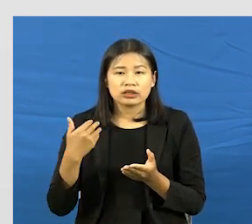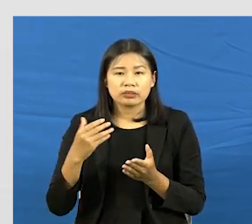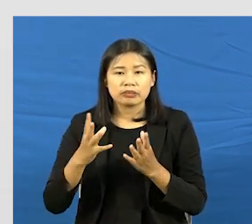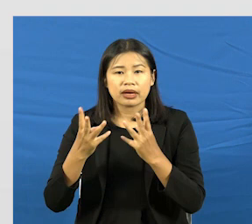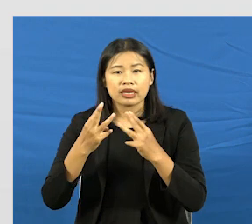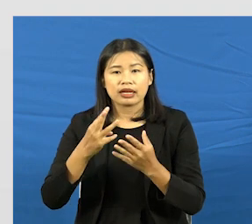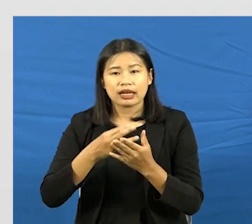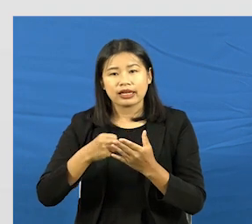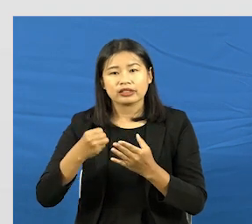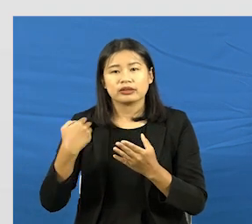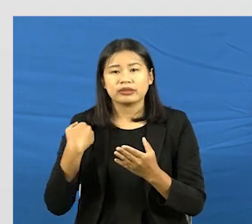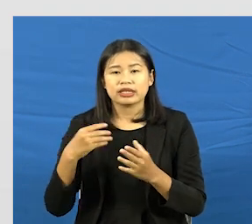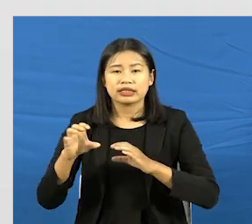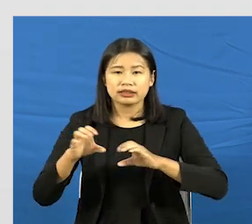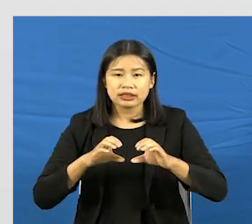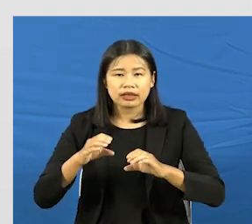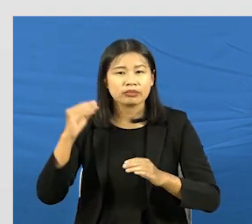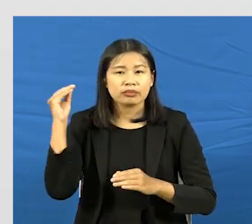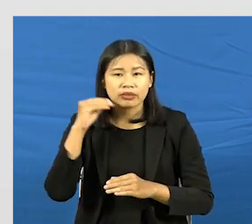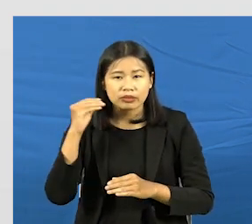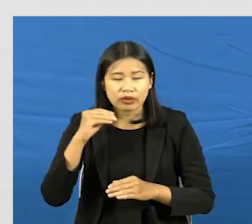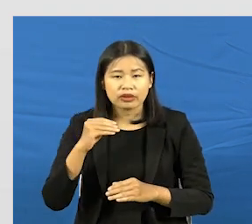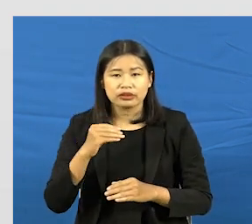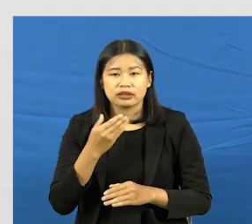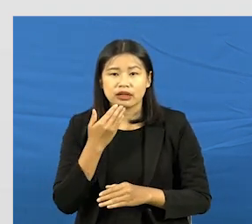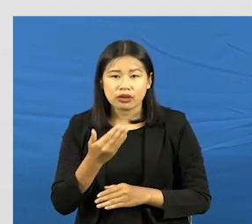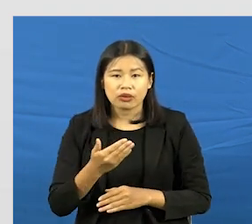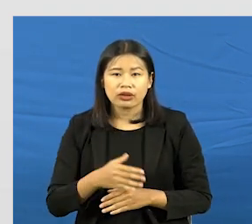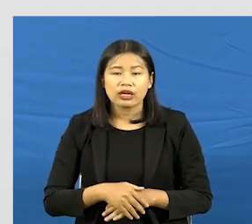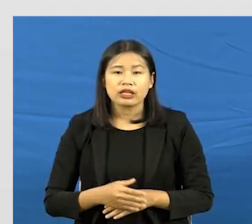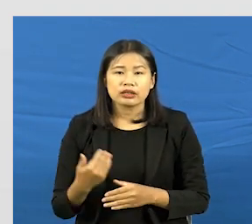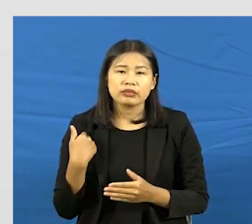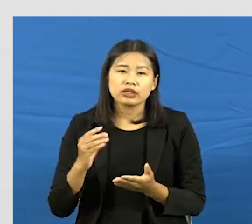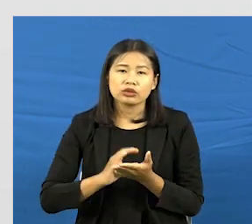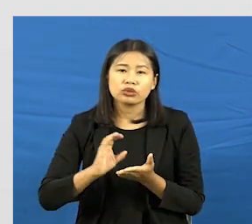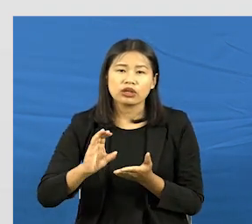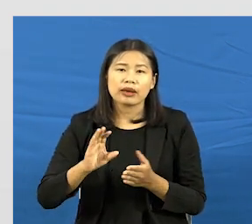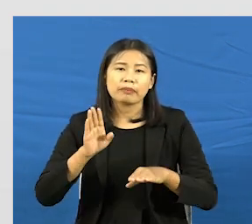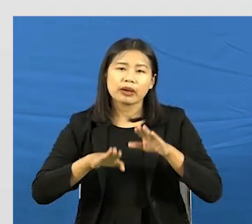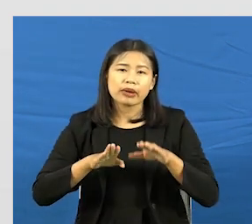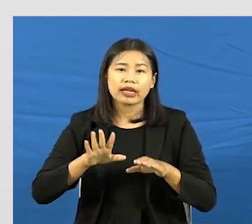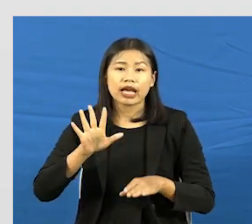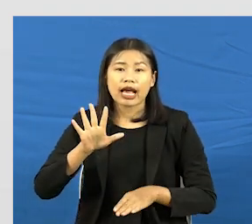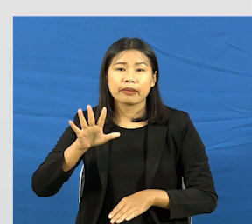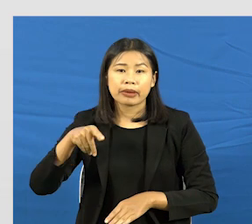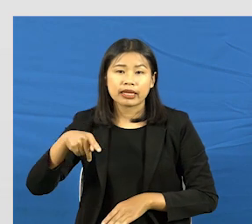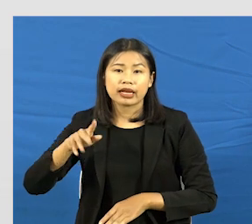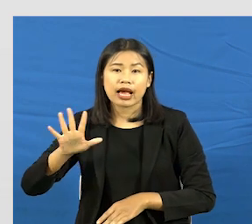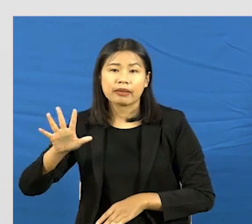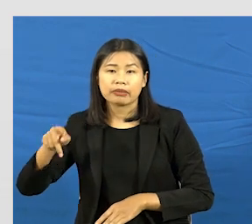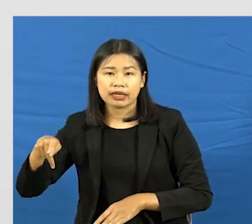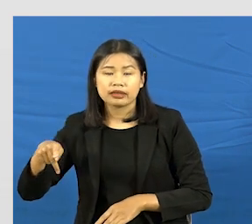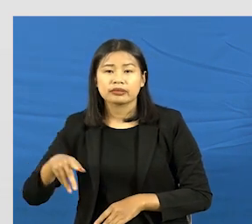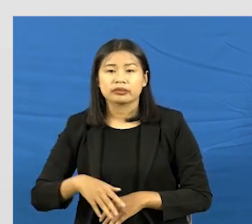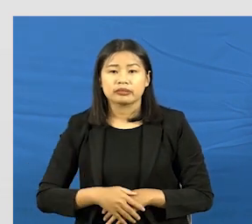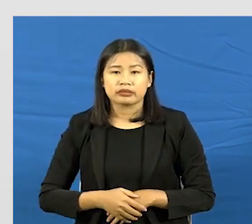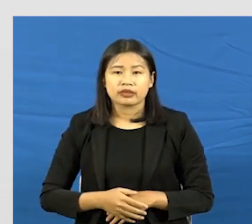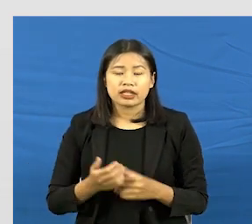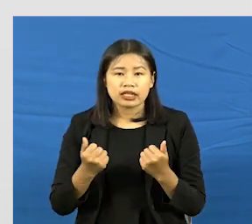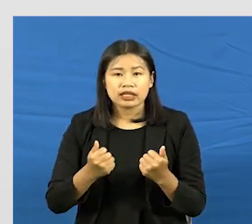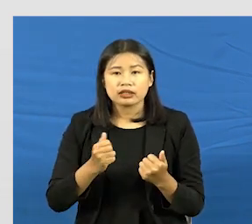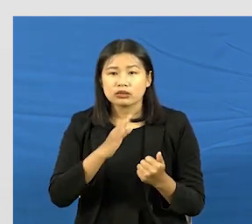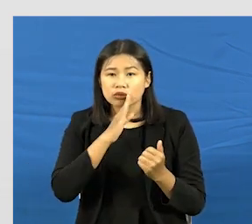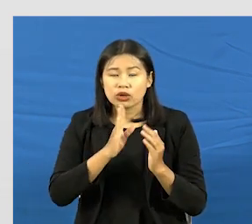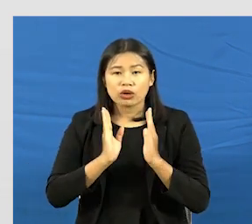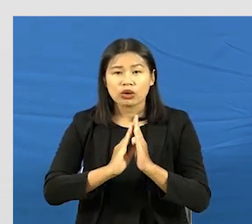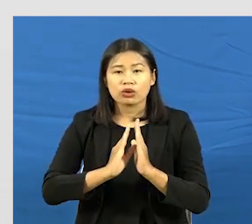โดยปกติก็จะทุนประมาณ 5,000 บาทนะอันนี้นักศึกษาที่มีความเดือดร้อนจำเป็นนะครับนักศึกษาก็สามารถ